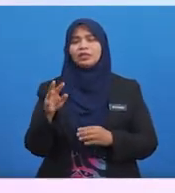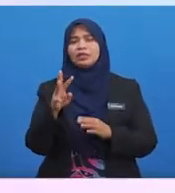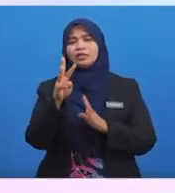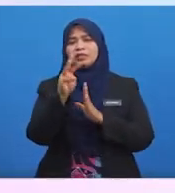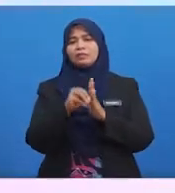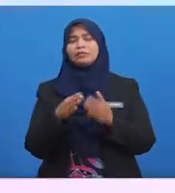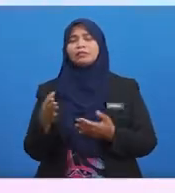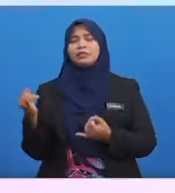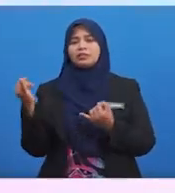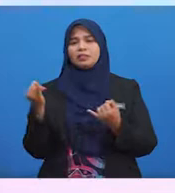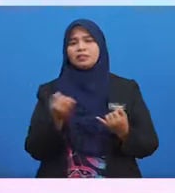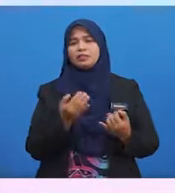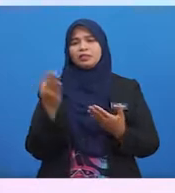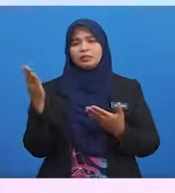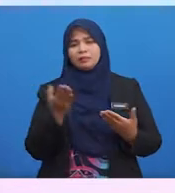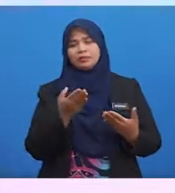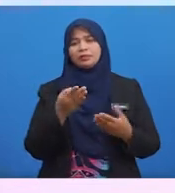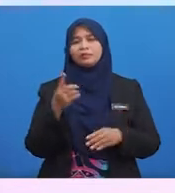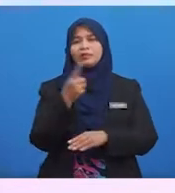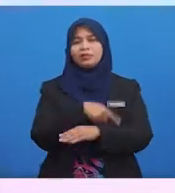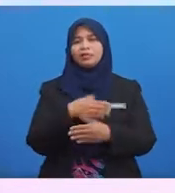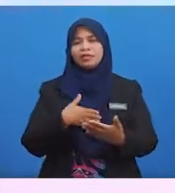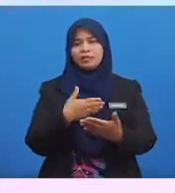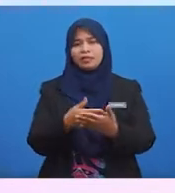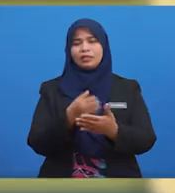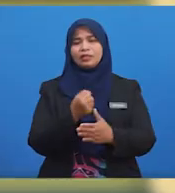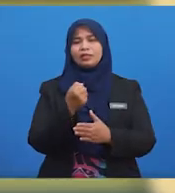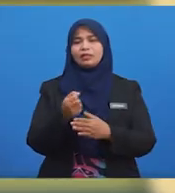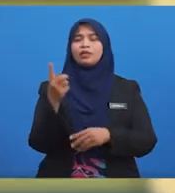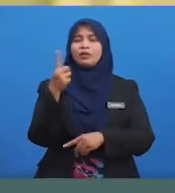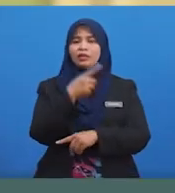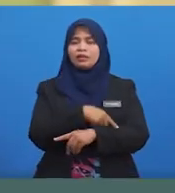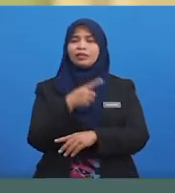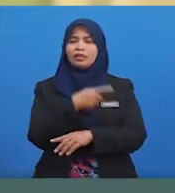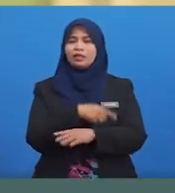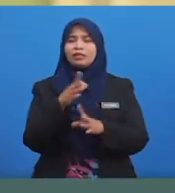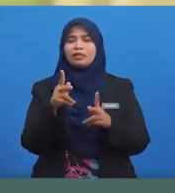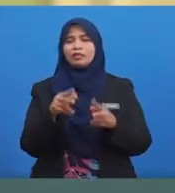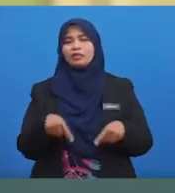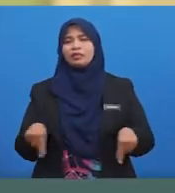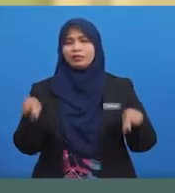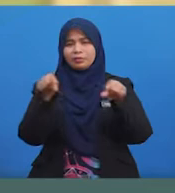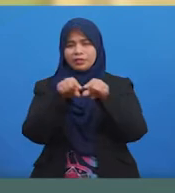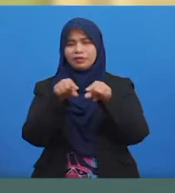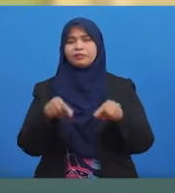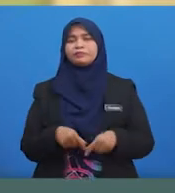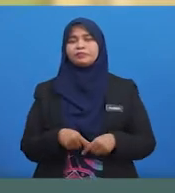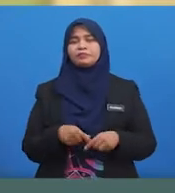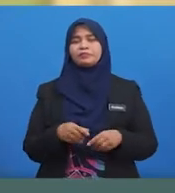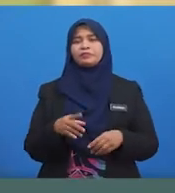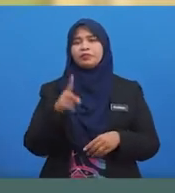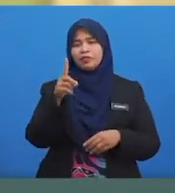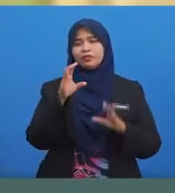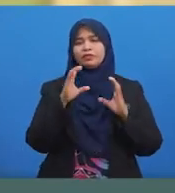hari lahir atau hari-hari penting ye salah satu cara kita menunjukkan